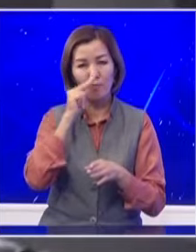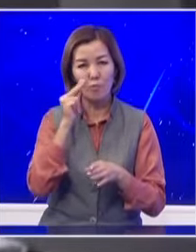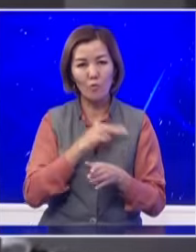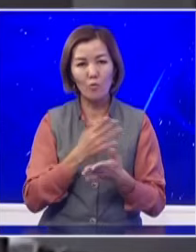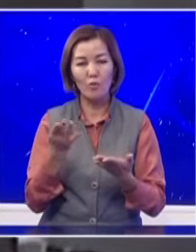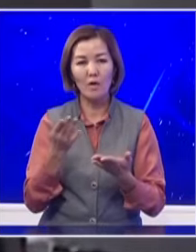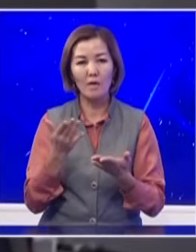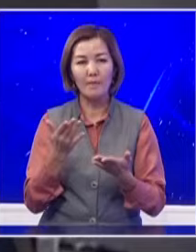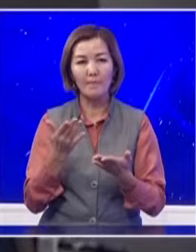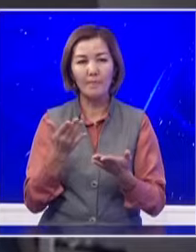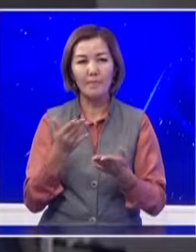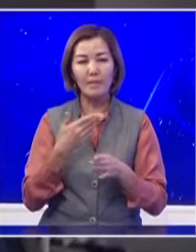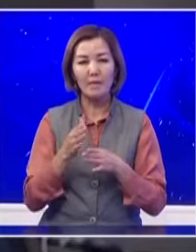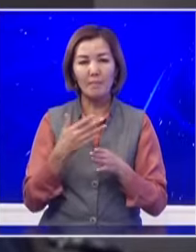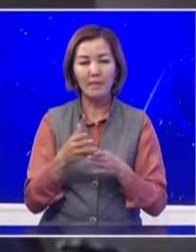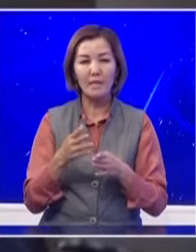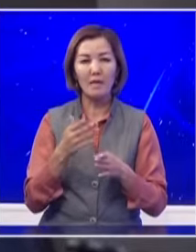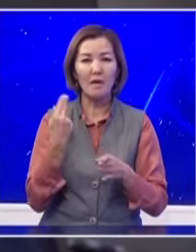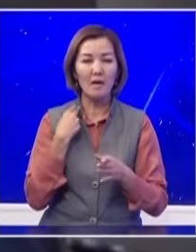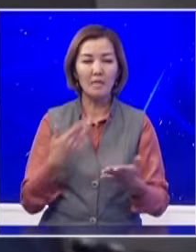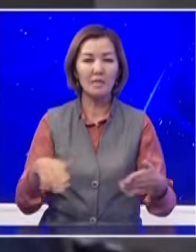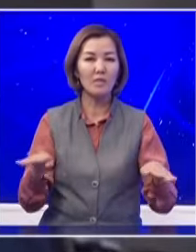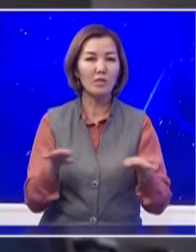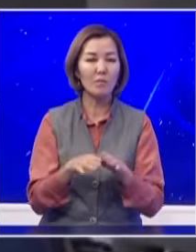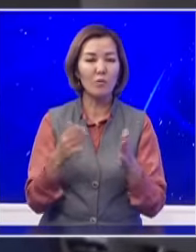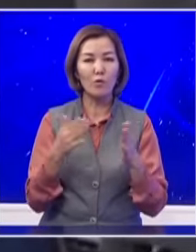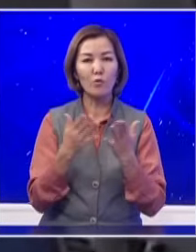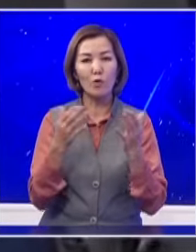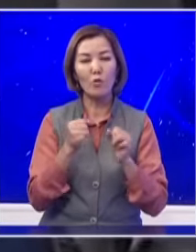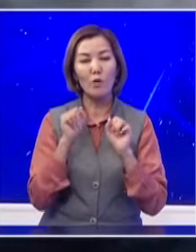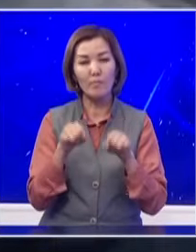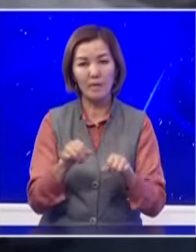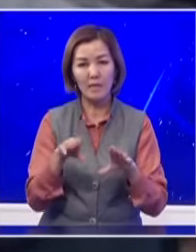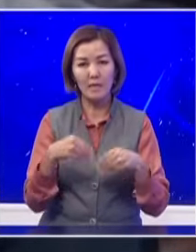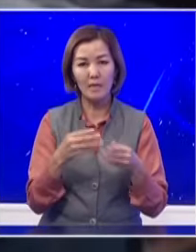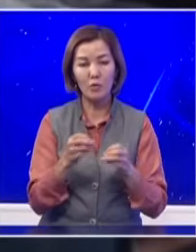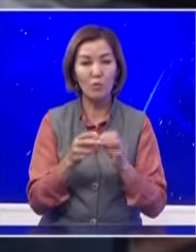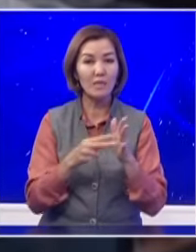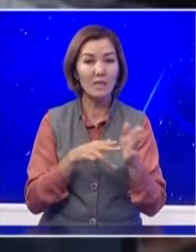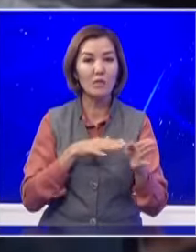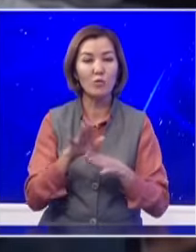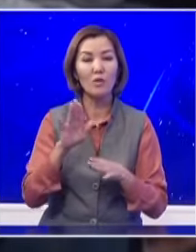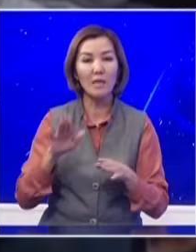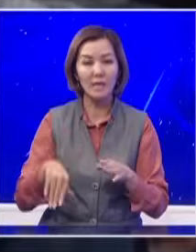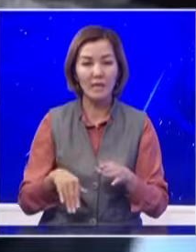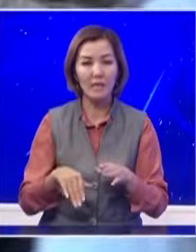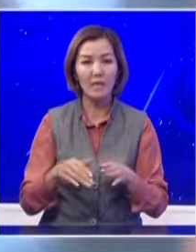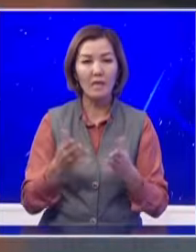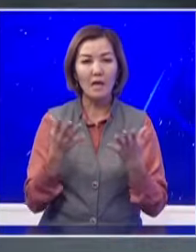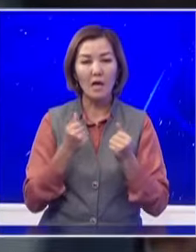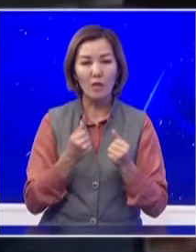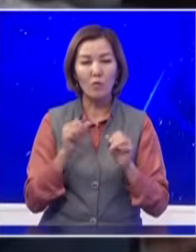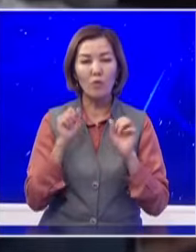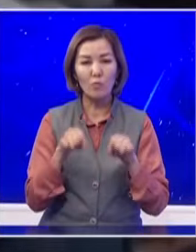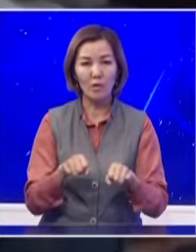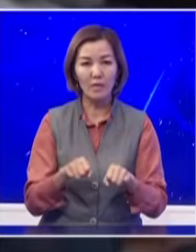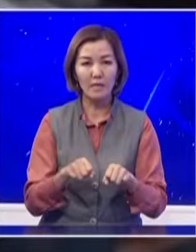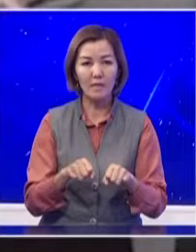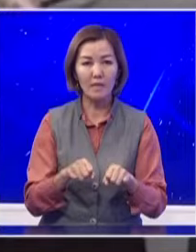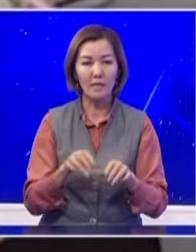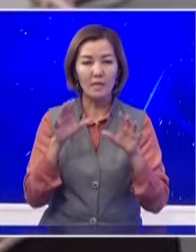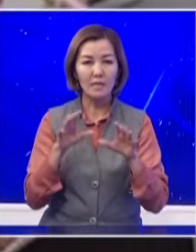ипотекалық жарна төлеуге, қарыздарды жабуға және баспана алуға жұмсауға беріледі. Бала кәмелет жасқа толғаннан кейін ғана алушылар санатына көшеді. Алушылар ретінде